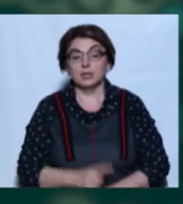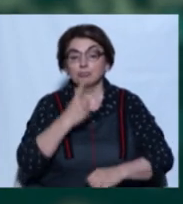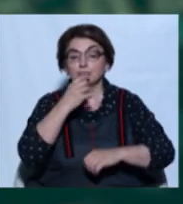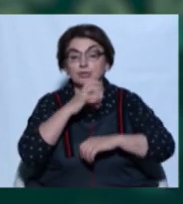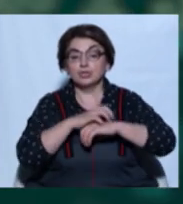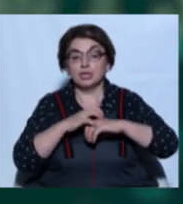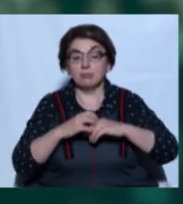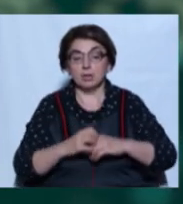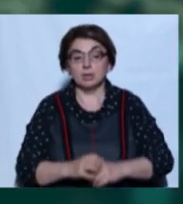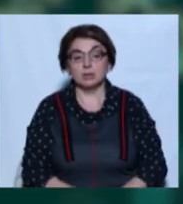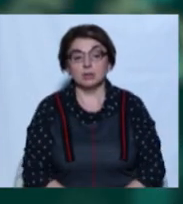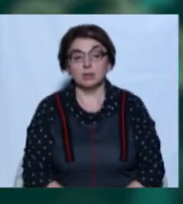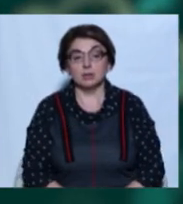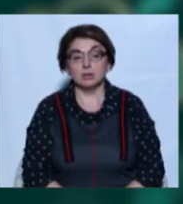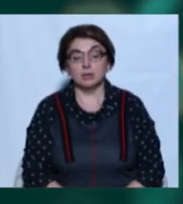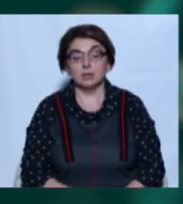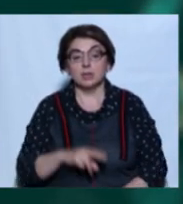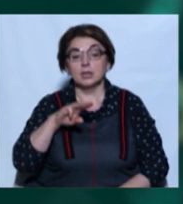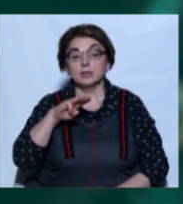ჭიამაია, ტკიპა,